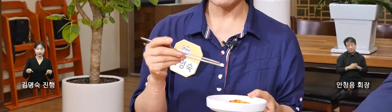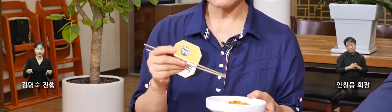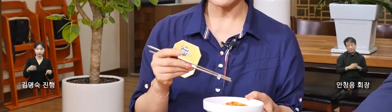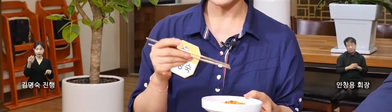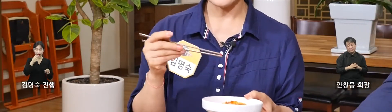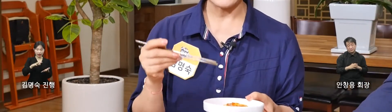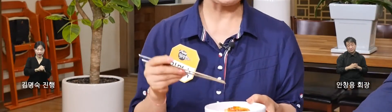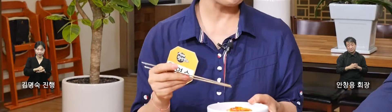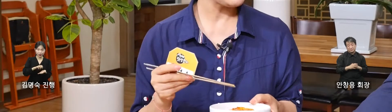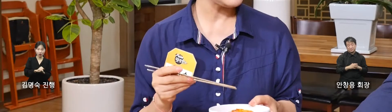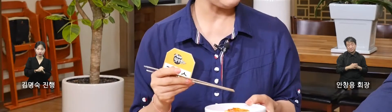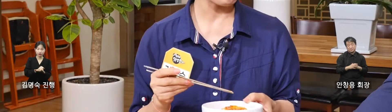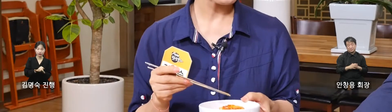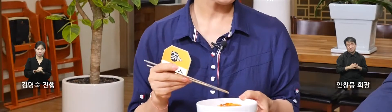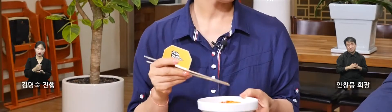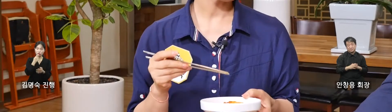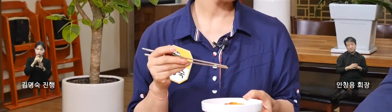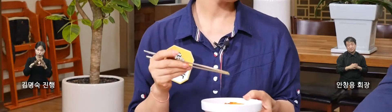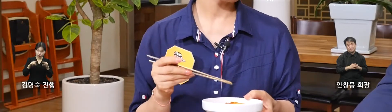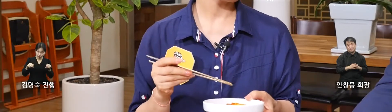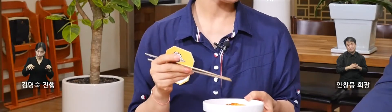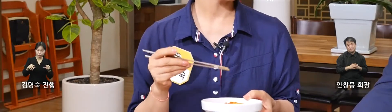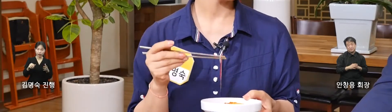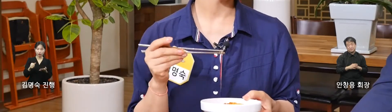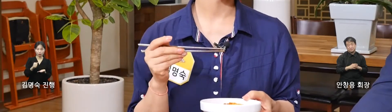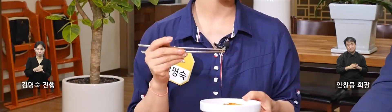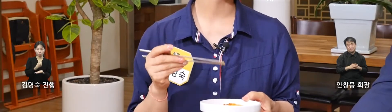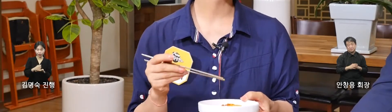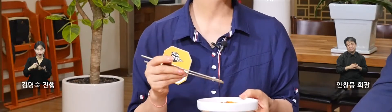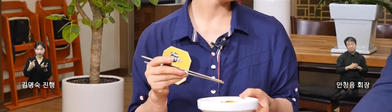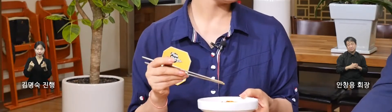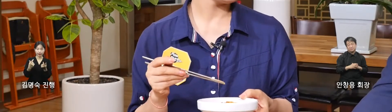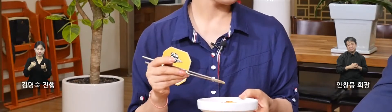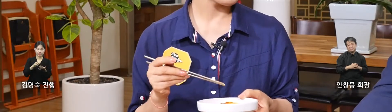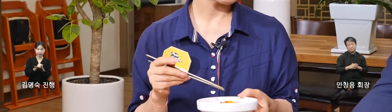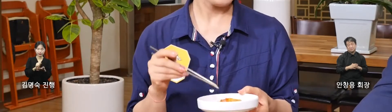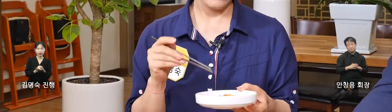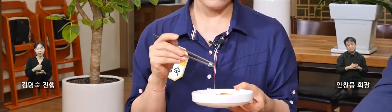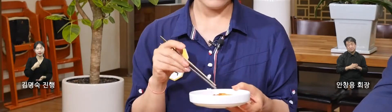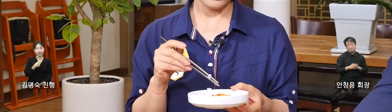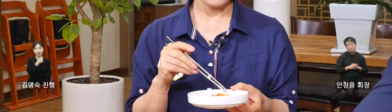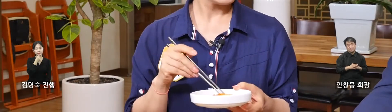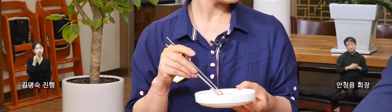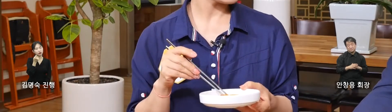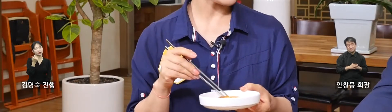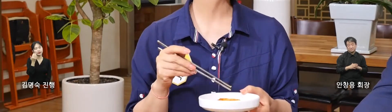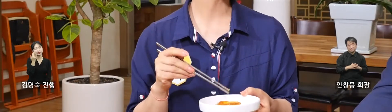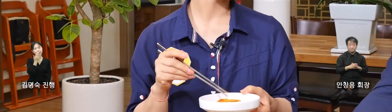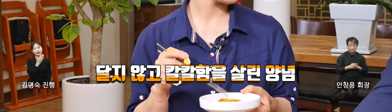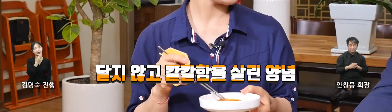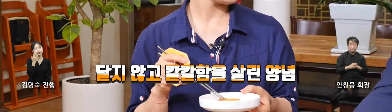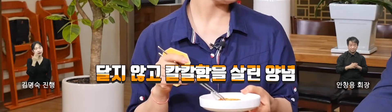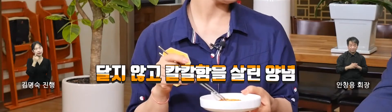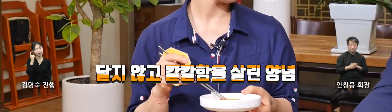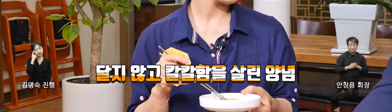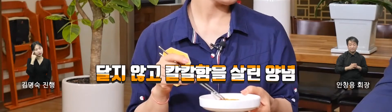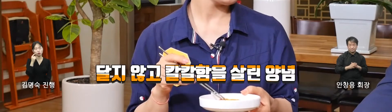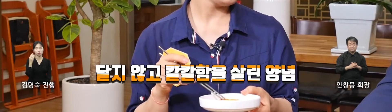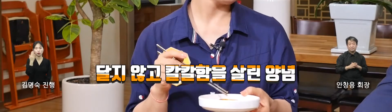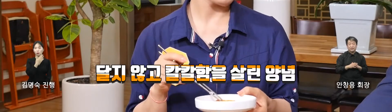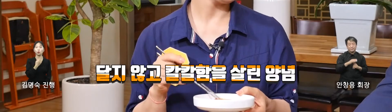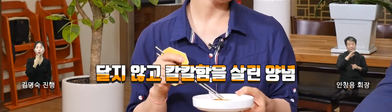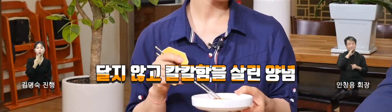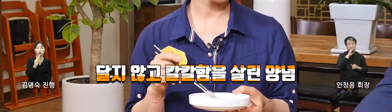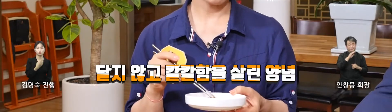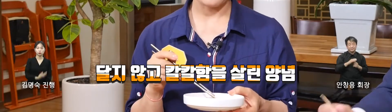계통이나 두루치기의 양념들이 조금 많이 달거든요. 네. 근데 여기는 달지 않아.